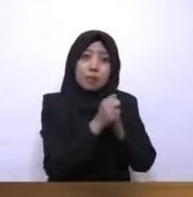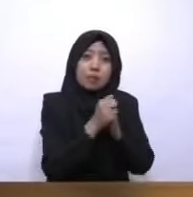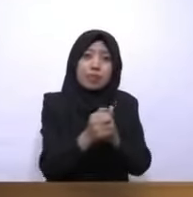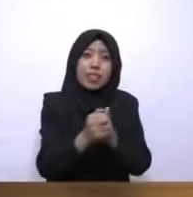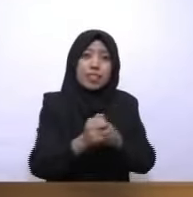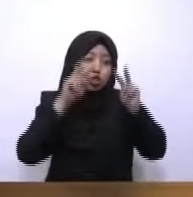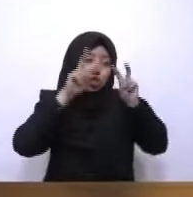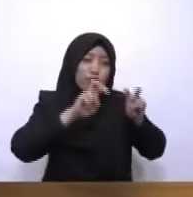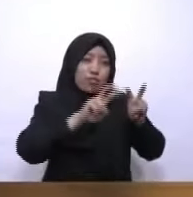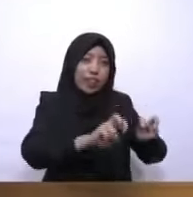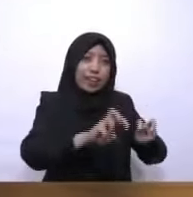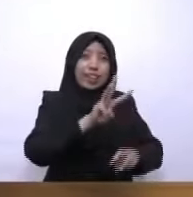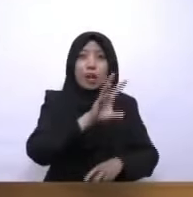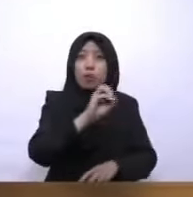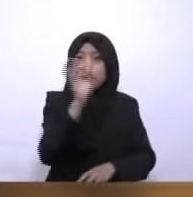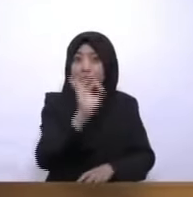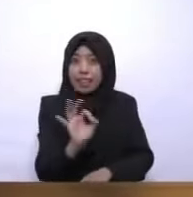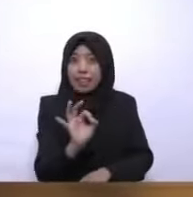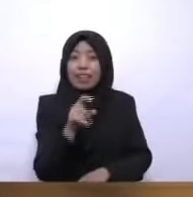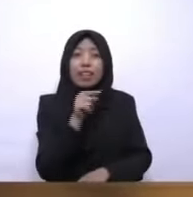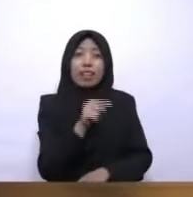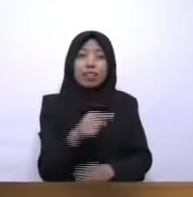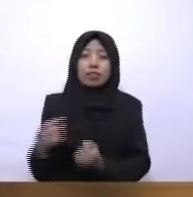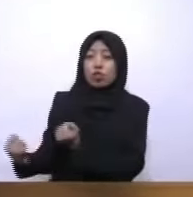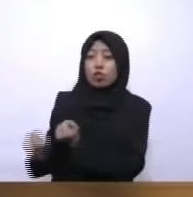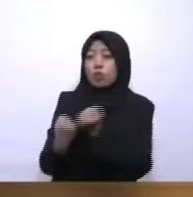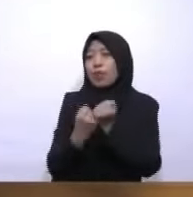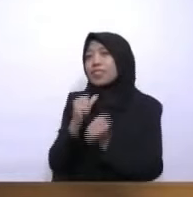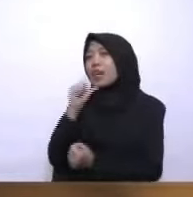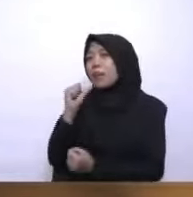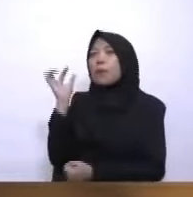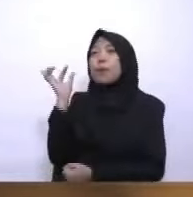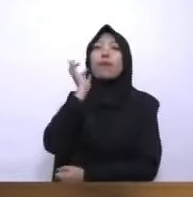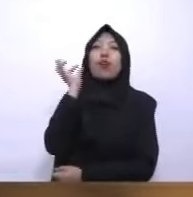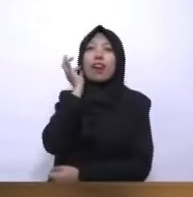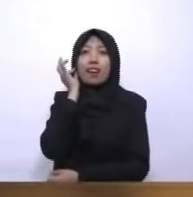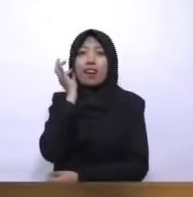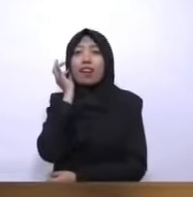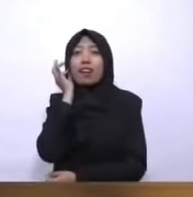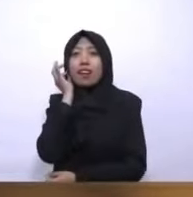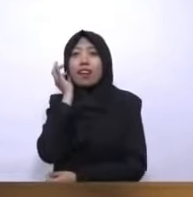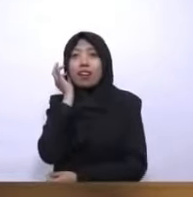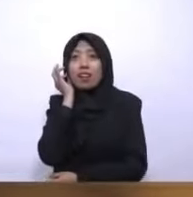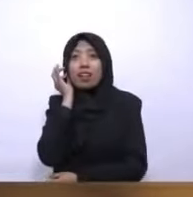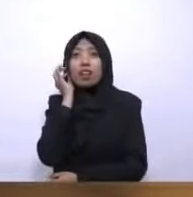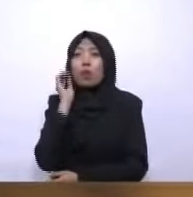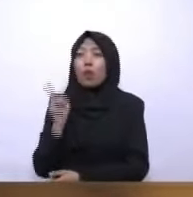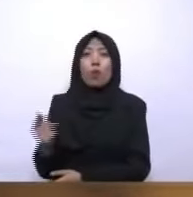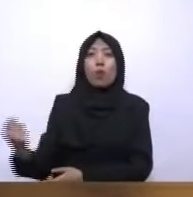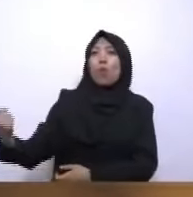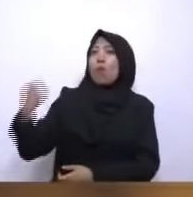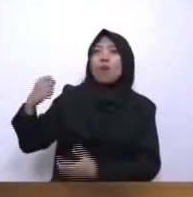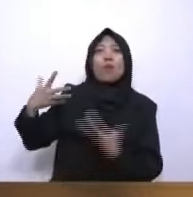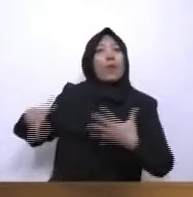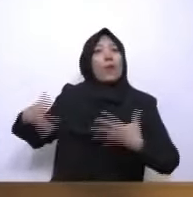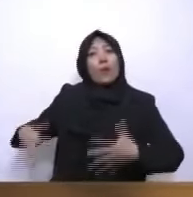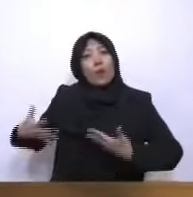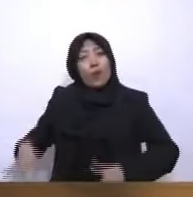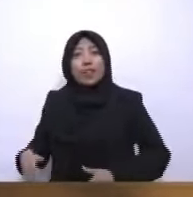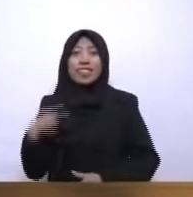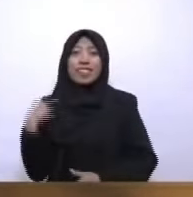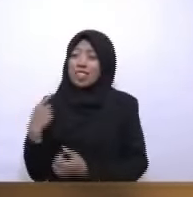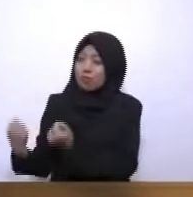membuktikan 30% ekonomi keluarga itu disumbang oleh perempuan. Enggak main-main, kekuatan luar biasa. Kami